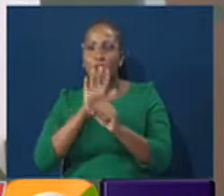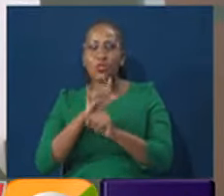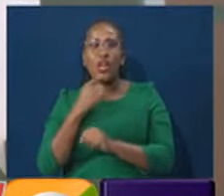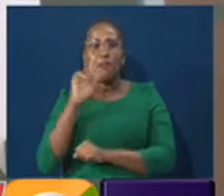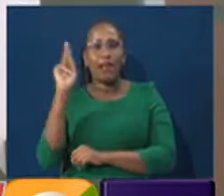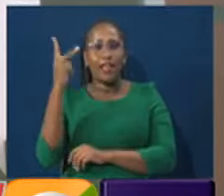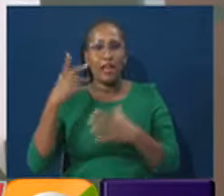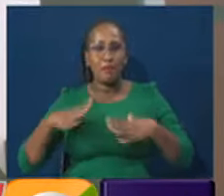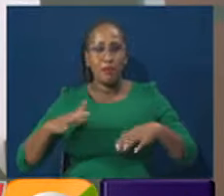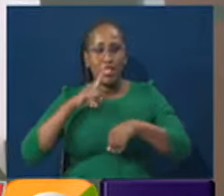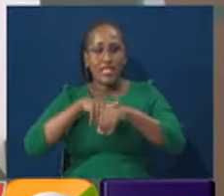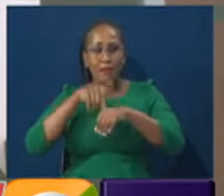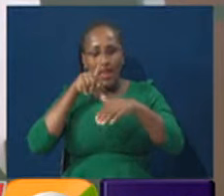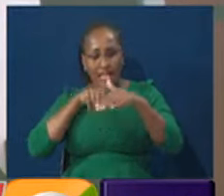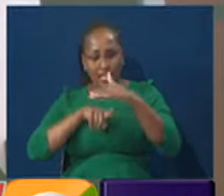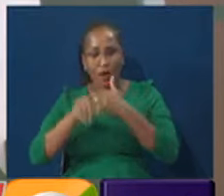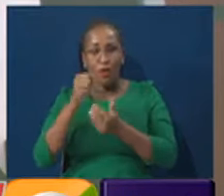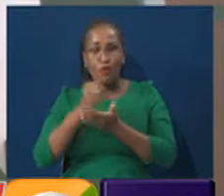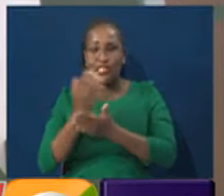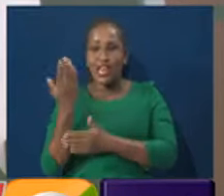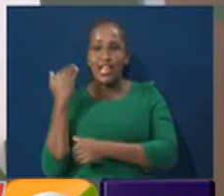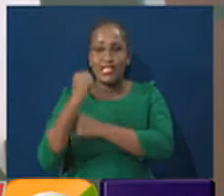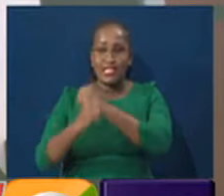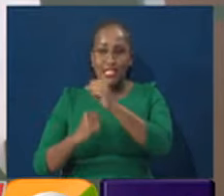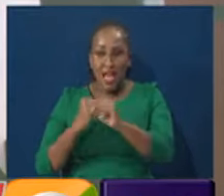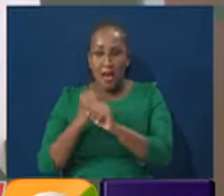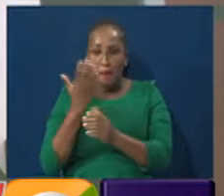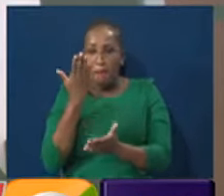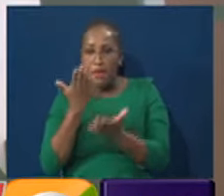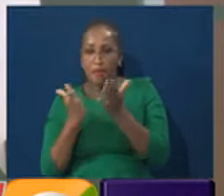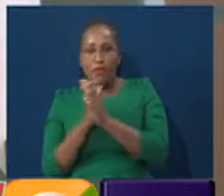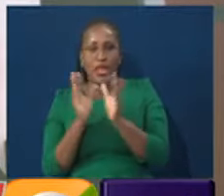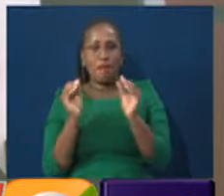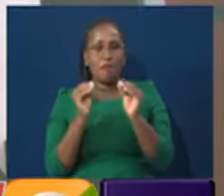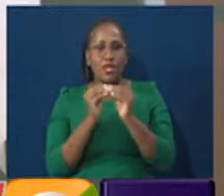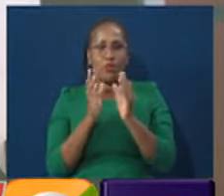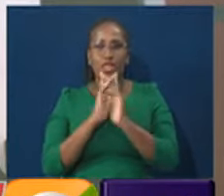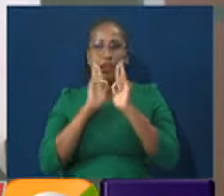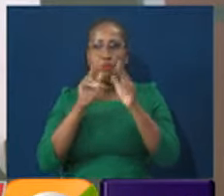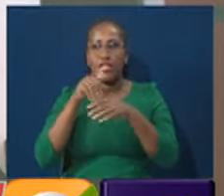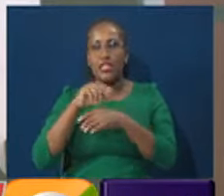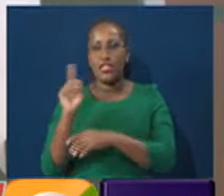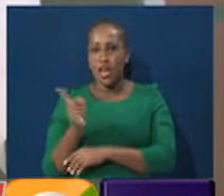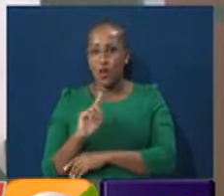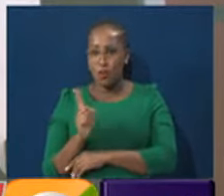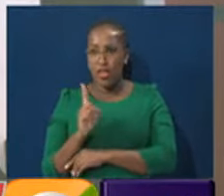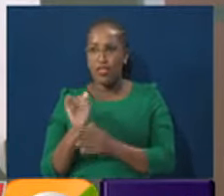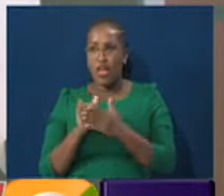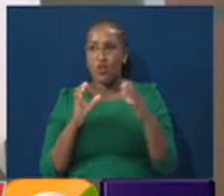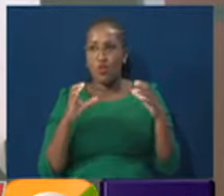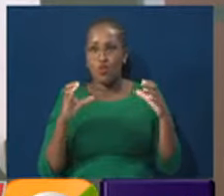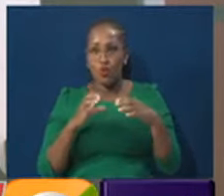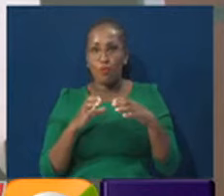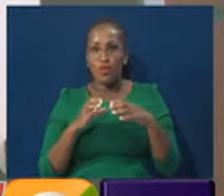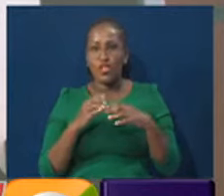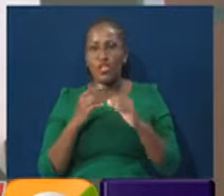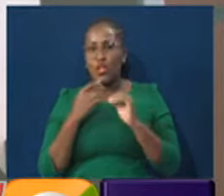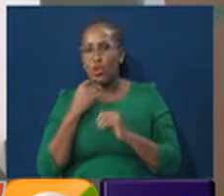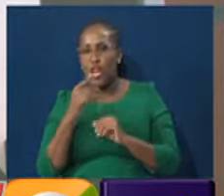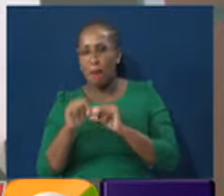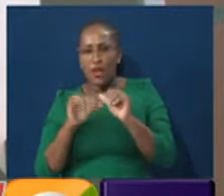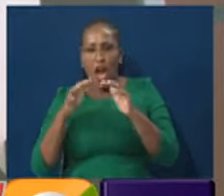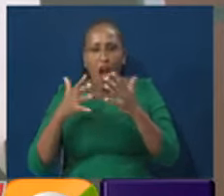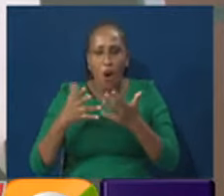Wakenya alipoingia ofisini mwaka jana. Aidha, kwenye kikao na wanahabari hapa jijini Nairobi, mashirika hayo yalikosoa namna maafisa wa